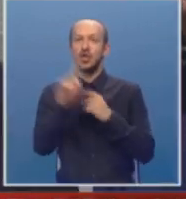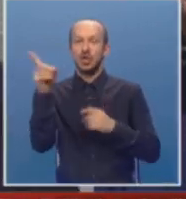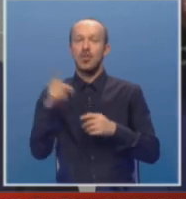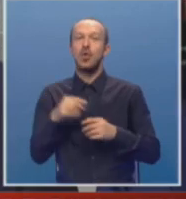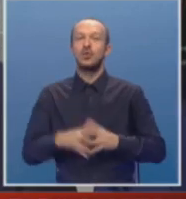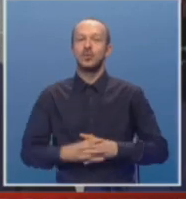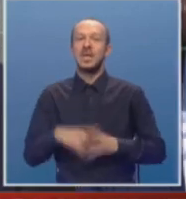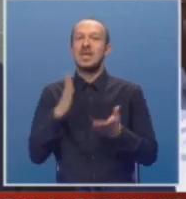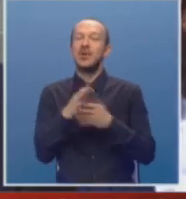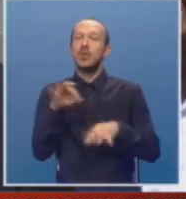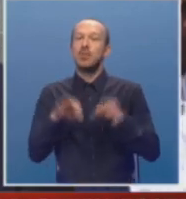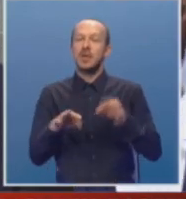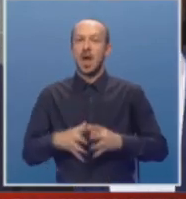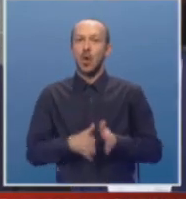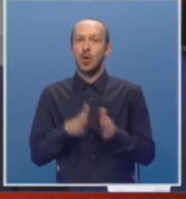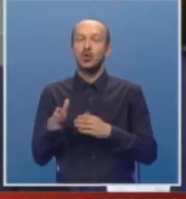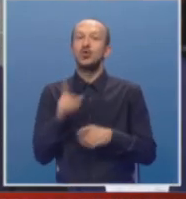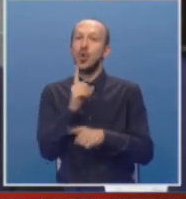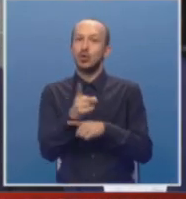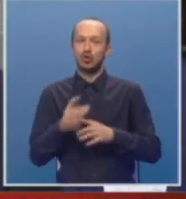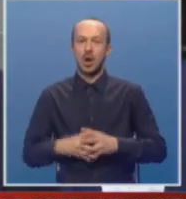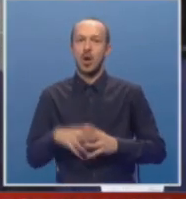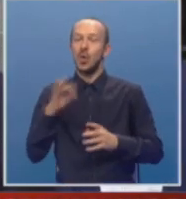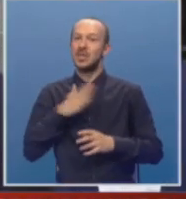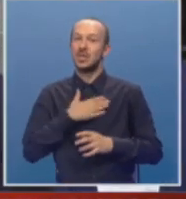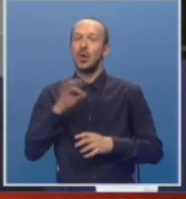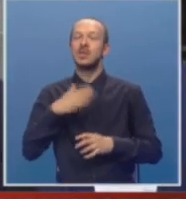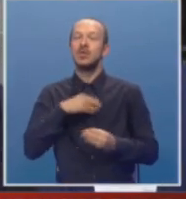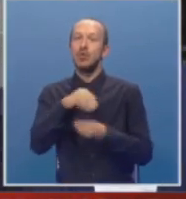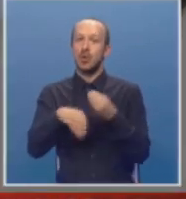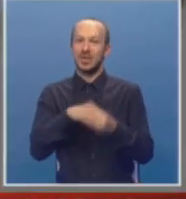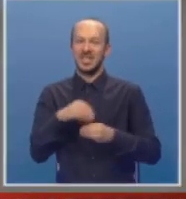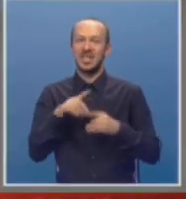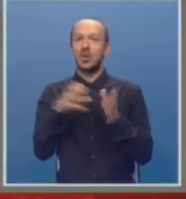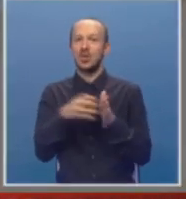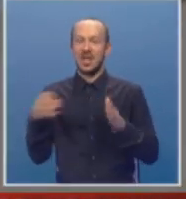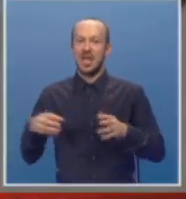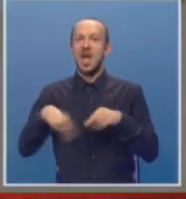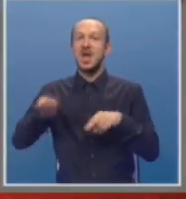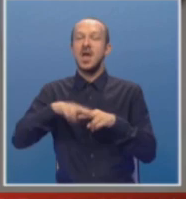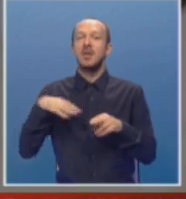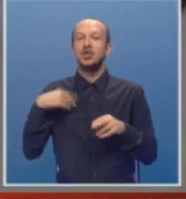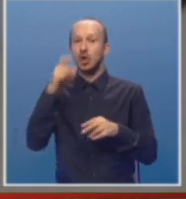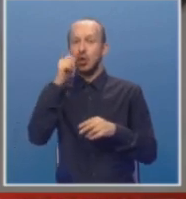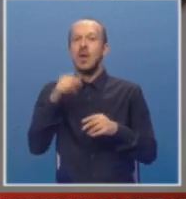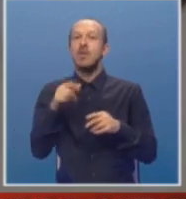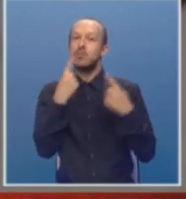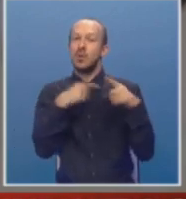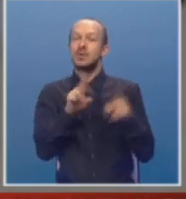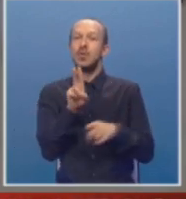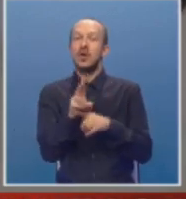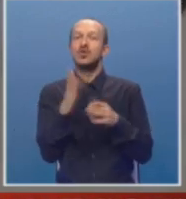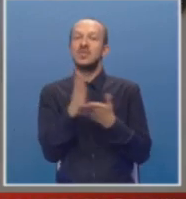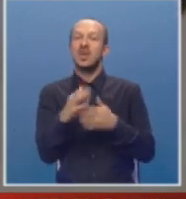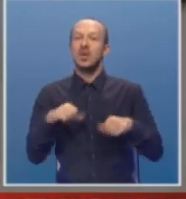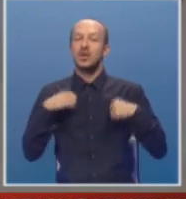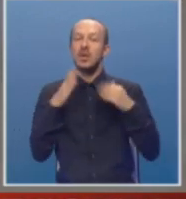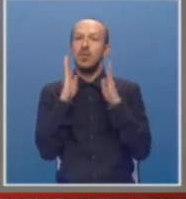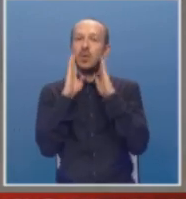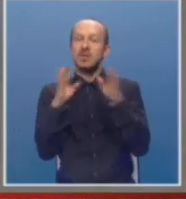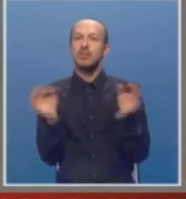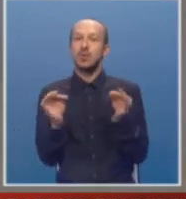svak bira, odnosno odlučuje o sebi, o svojoj porodici, tako dalje. A najmlađi Trnovljaci posebnu pažnju svake godine